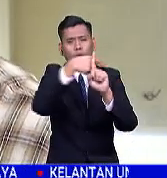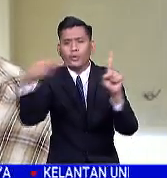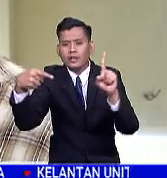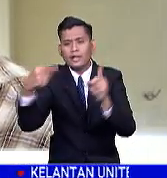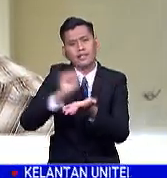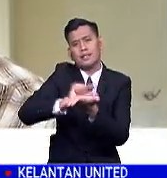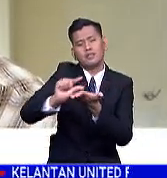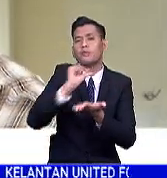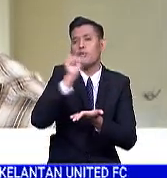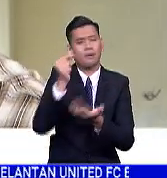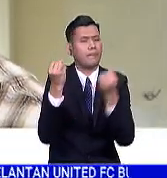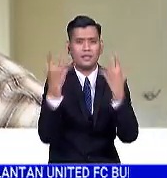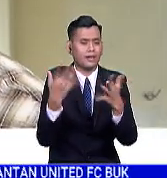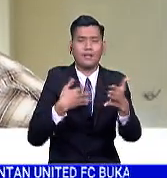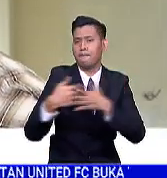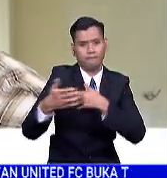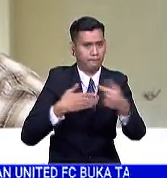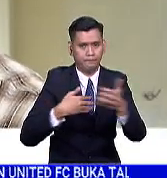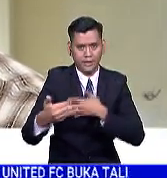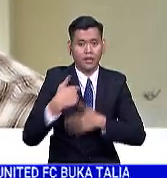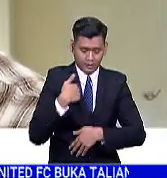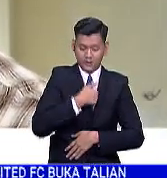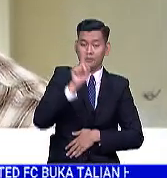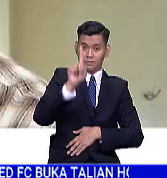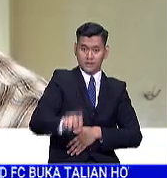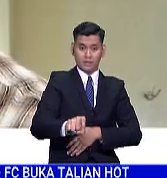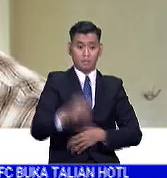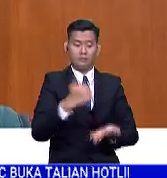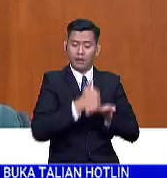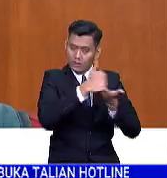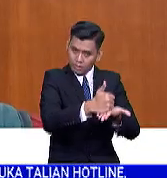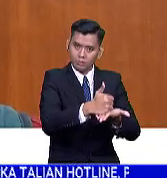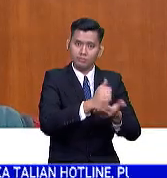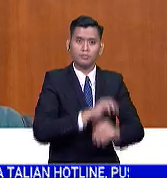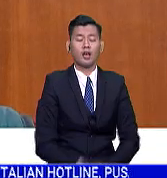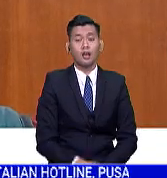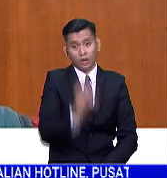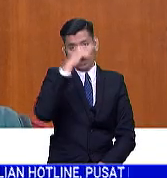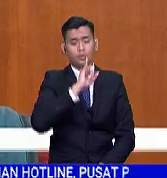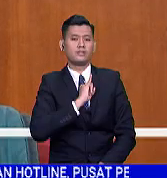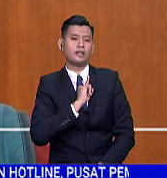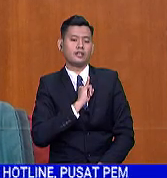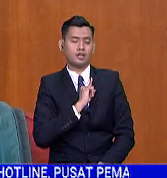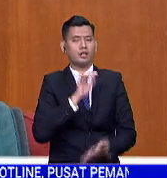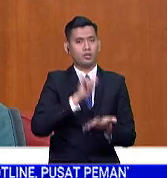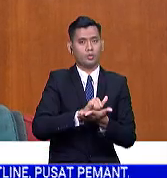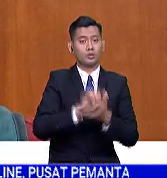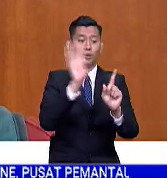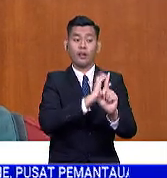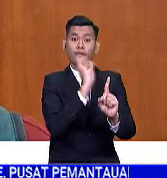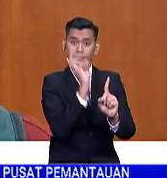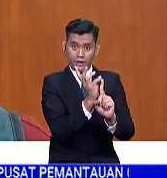kita harus membantu kerajaan dalam keadaan yang yang suka kepada kali ini pakai sih band ini sebagai satu ciri Tila